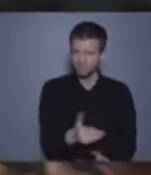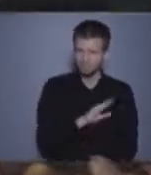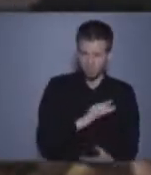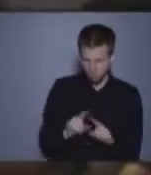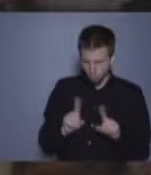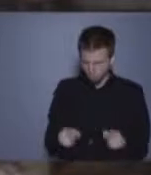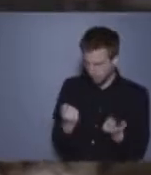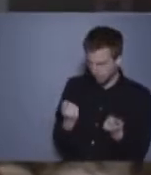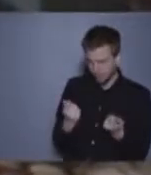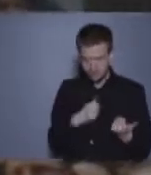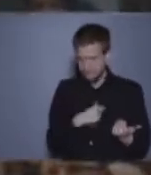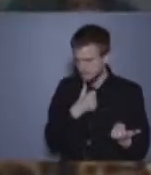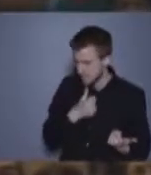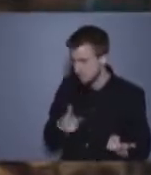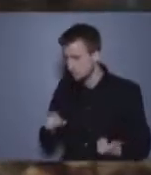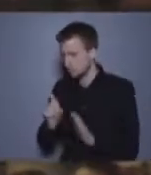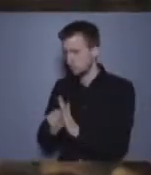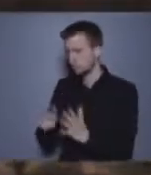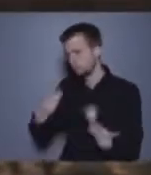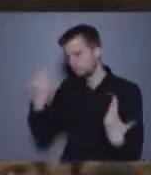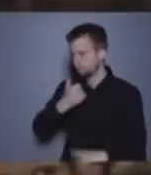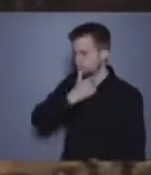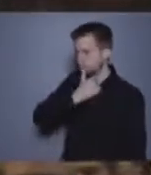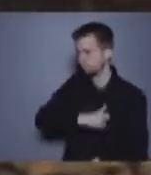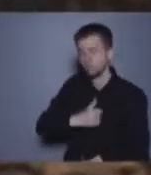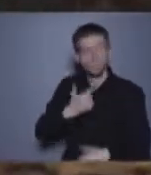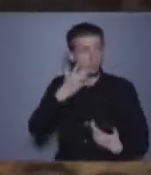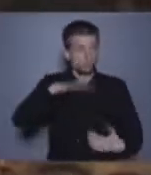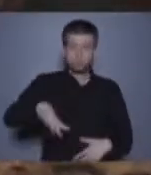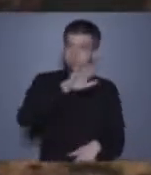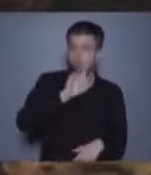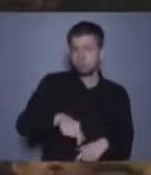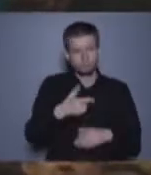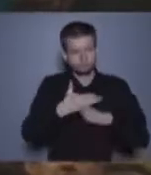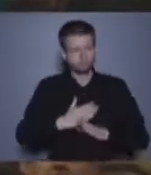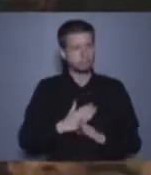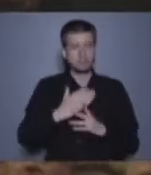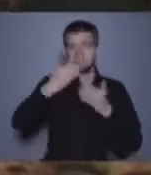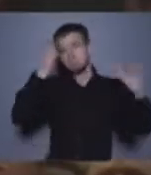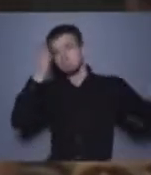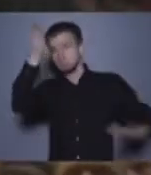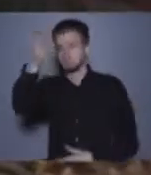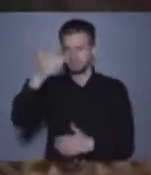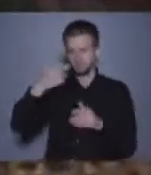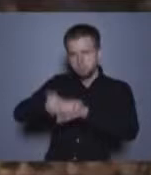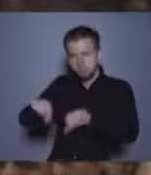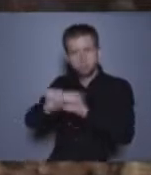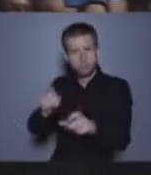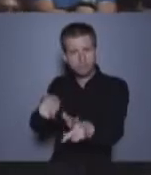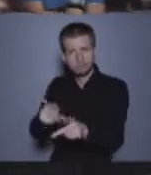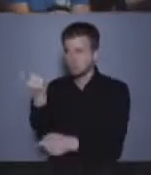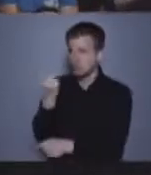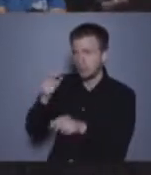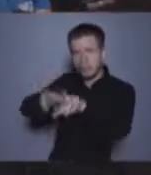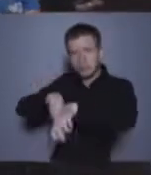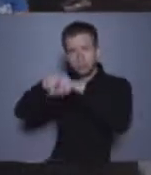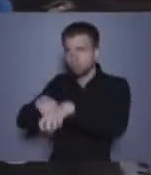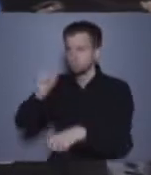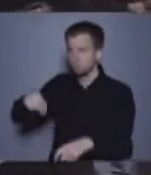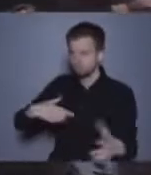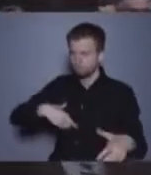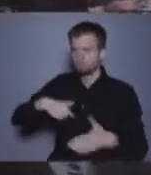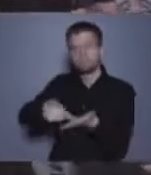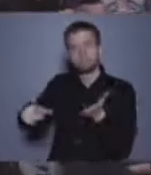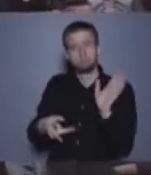famille. Donc les gens, il faut vous attendre à payer plus cher les produits agricoles. Mais pour pouvoir les payer plus cher, il faut donner le coup de main